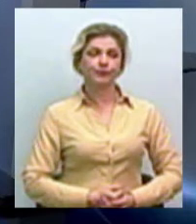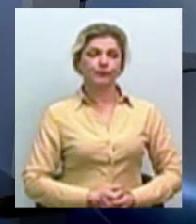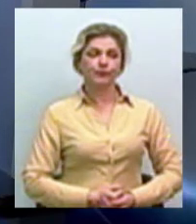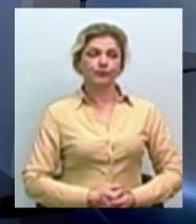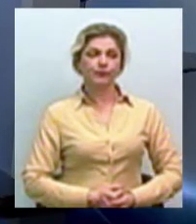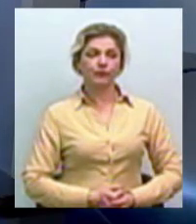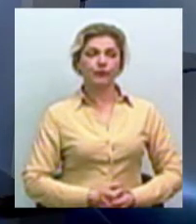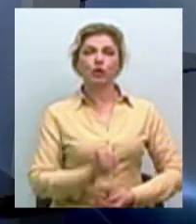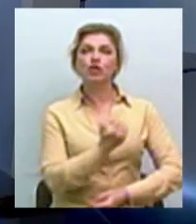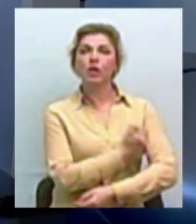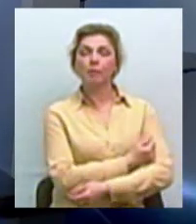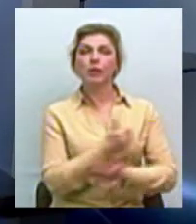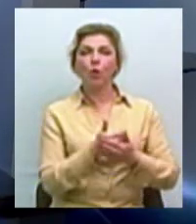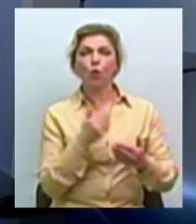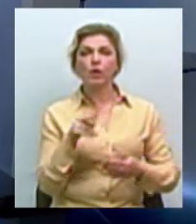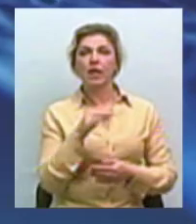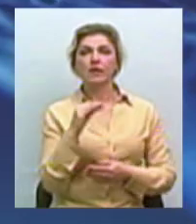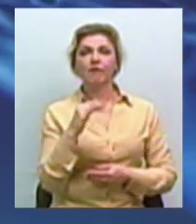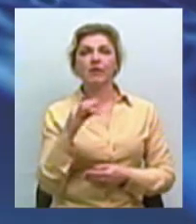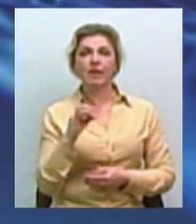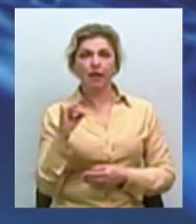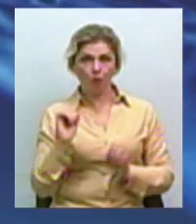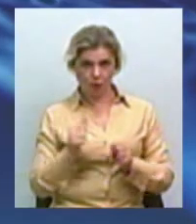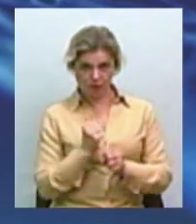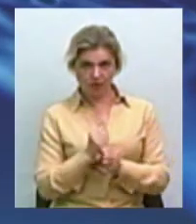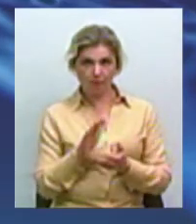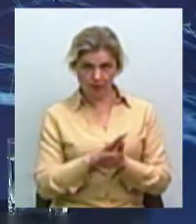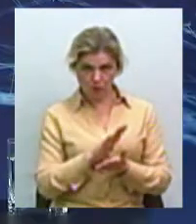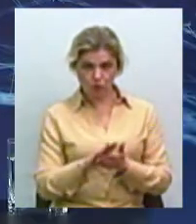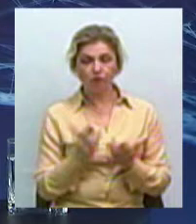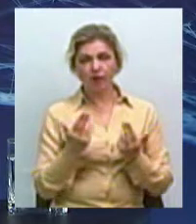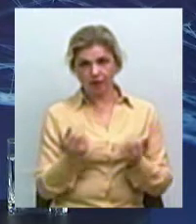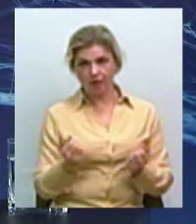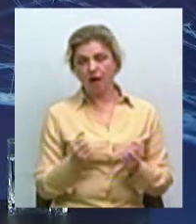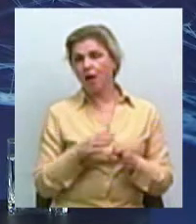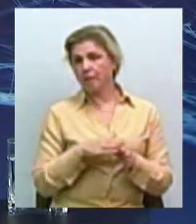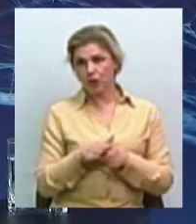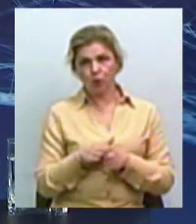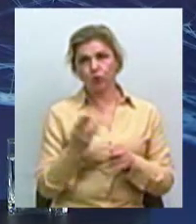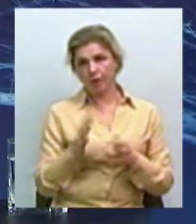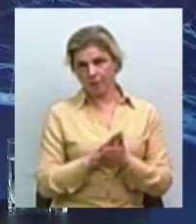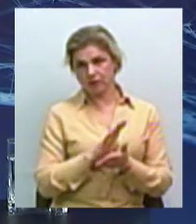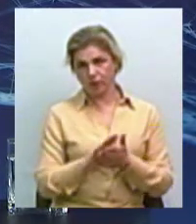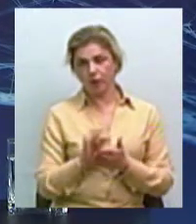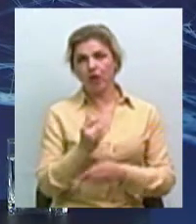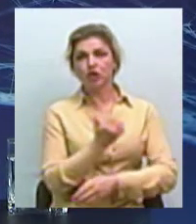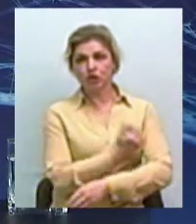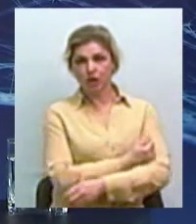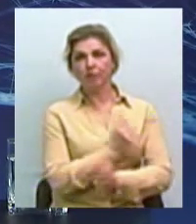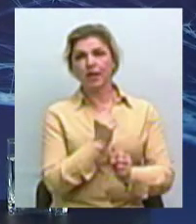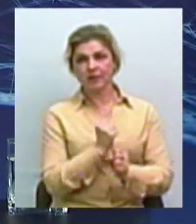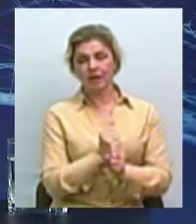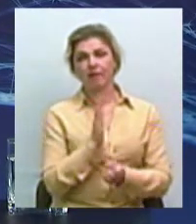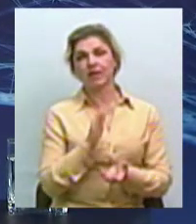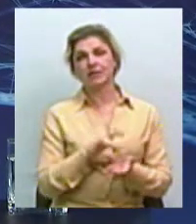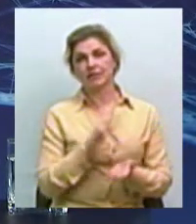ласка, щеплення від дифтерії можна зробити безкоштовно? Так, абсолютно безкоштовно. І щеплення ці роблять в